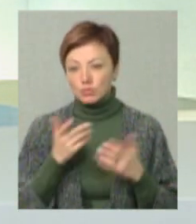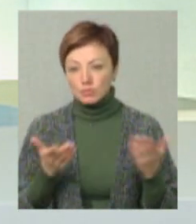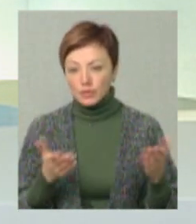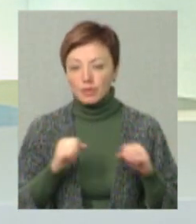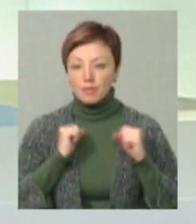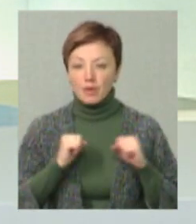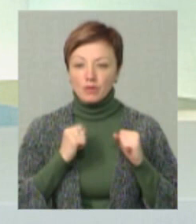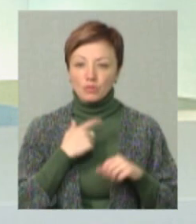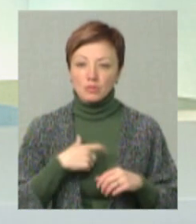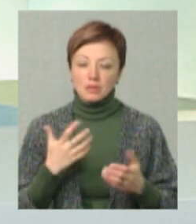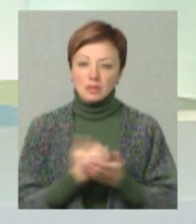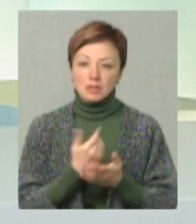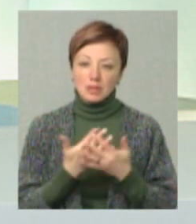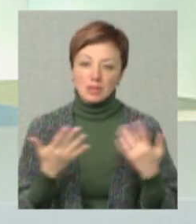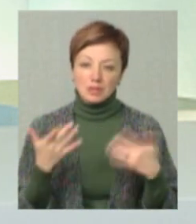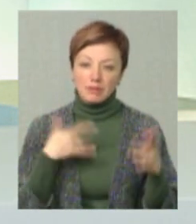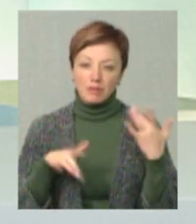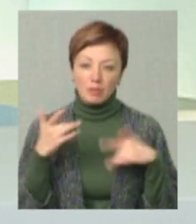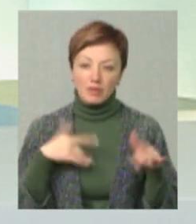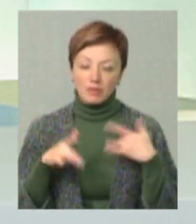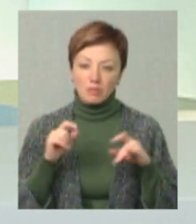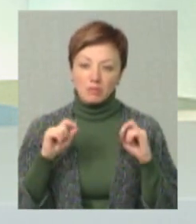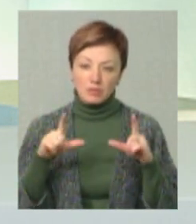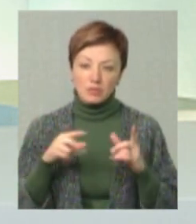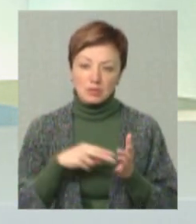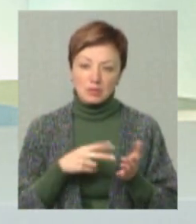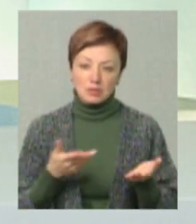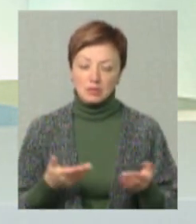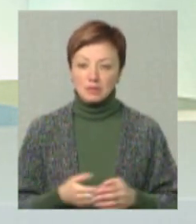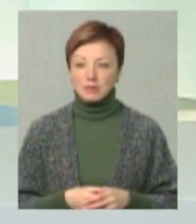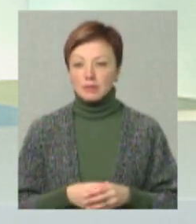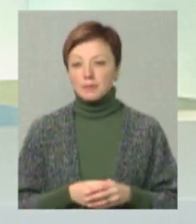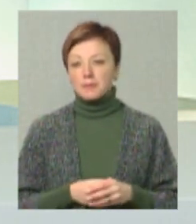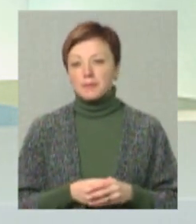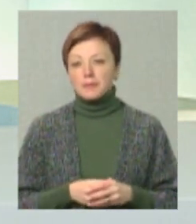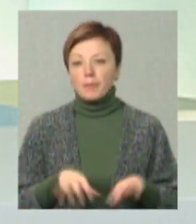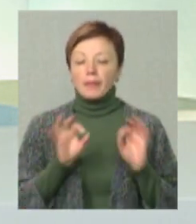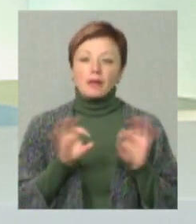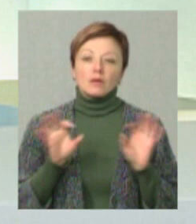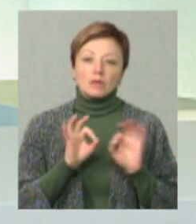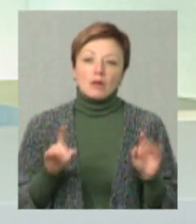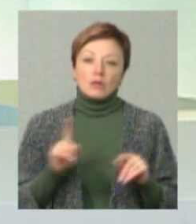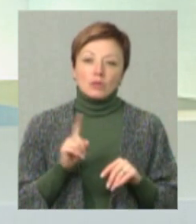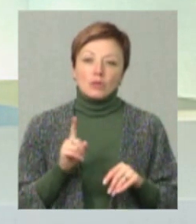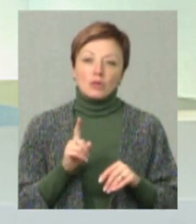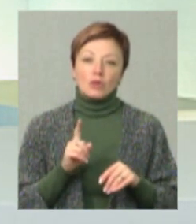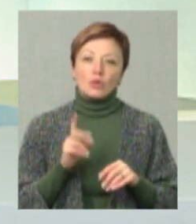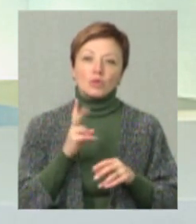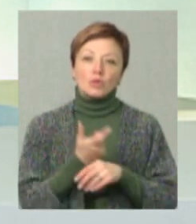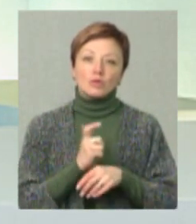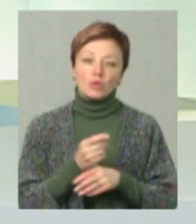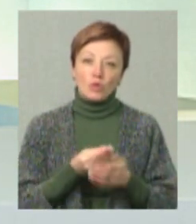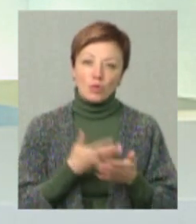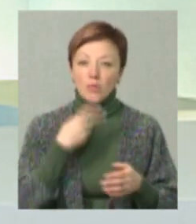зрозуміли і намагаються собі знайти різні виправдання тим підвищенням цін. розказують, що сусід ще дорожче